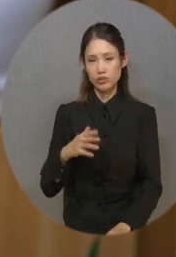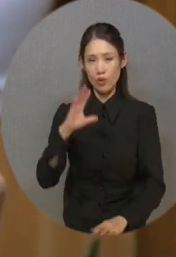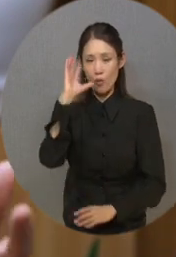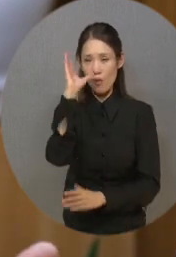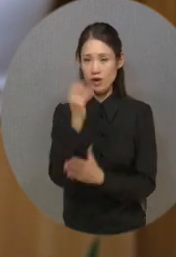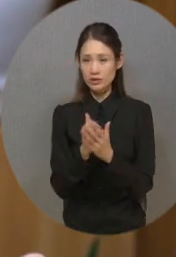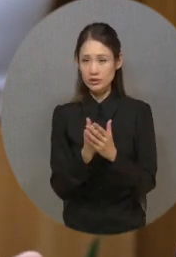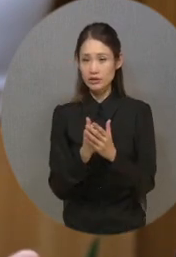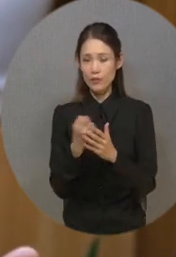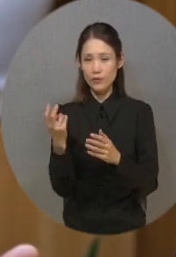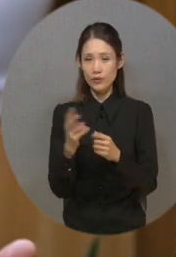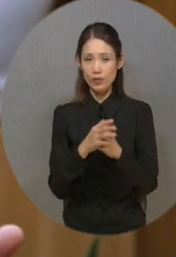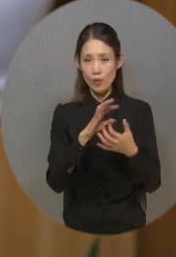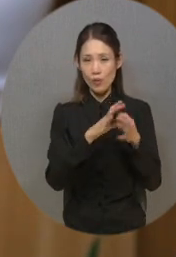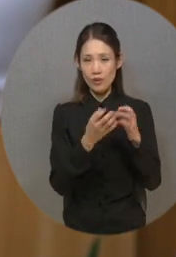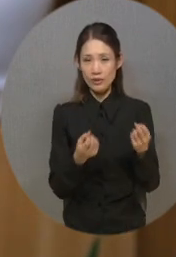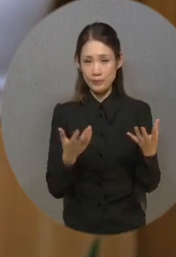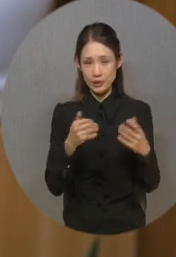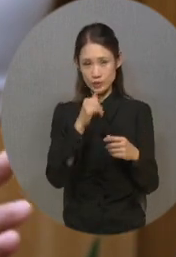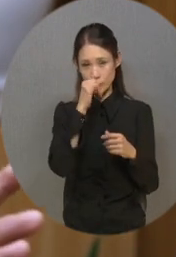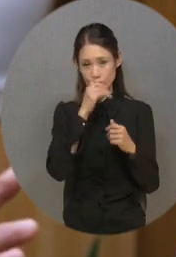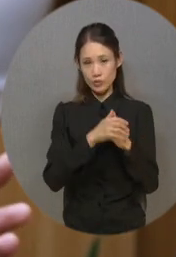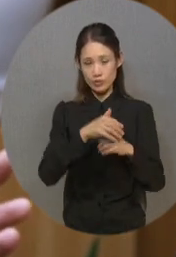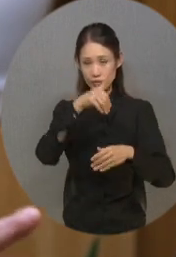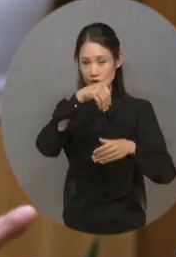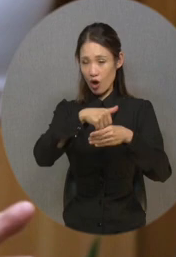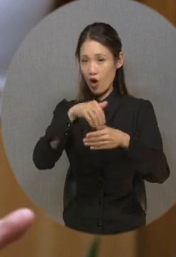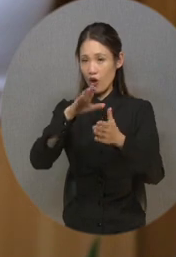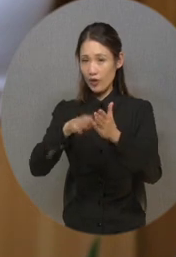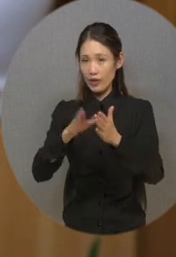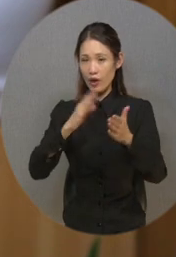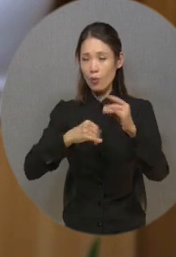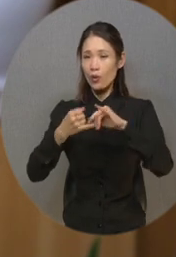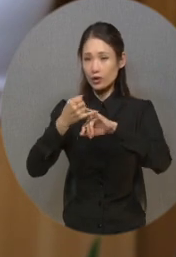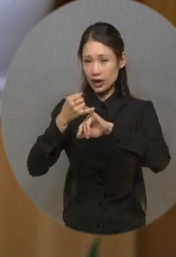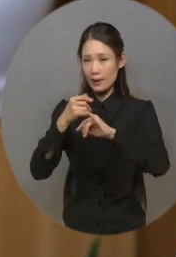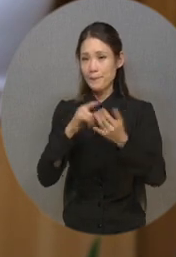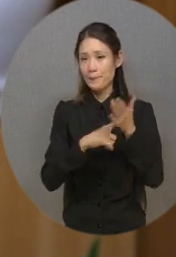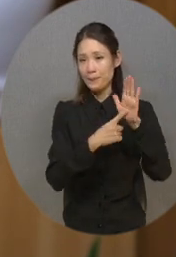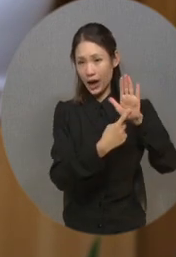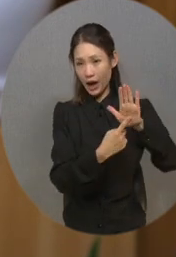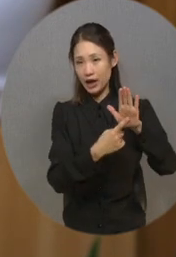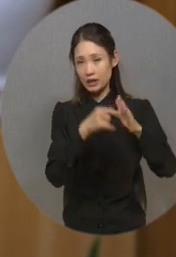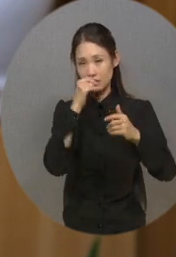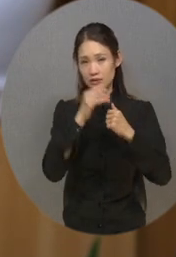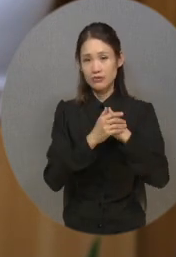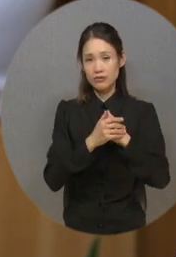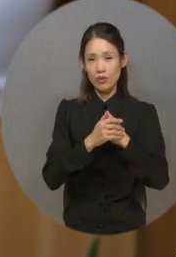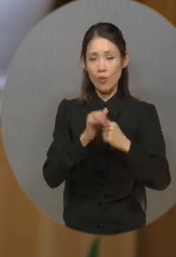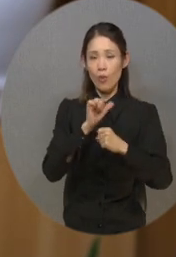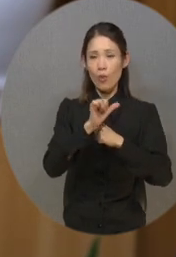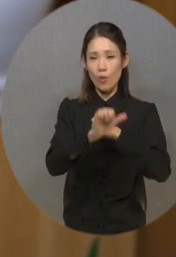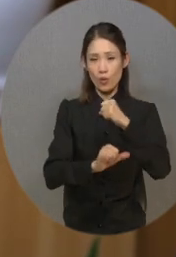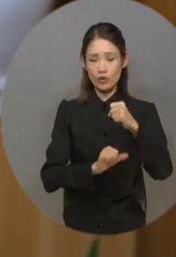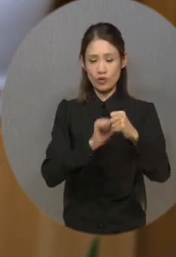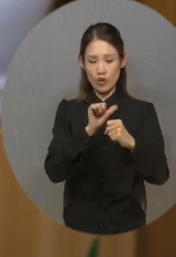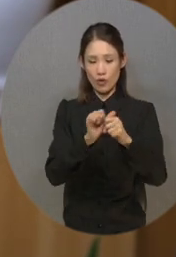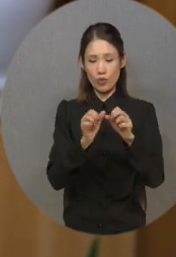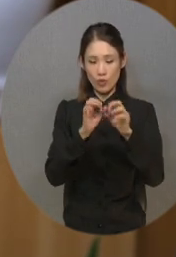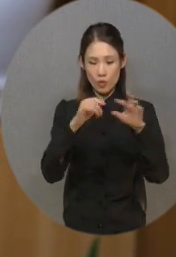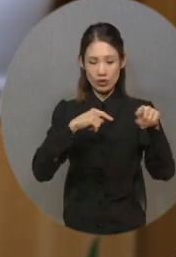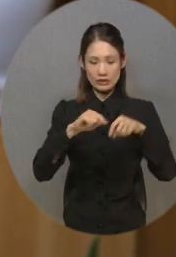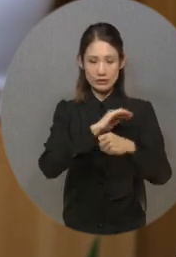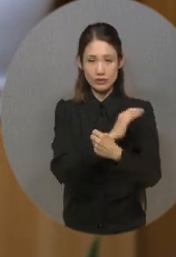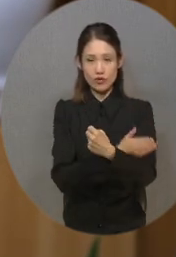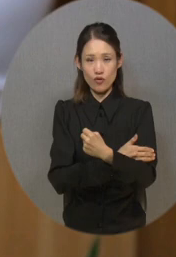유치해보고 올림픽도 유치해봤지만 선거 때 공약으로 내세워요. 그러나 5년간의 집권 기간 동안 이건 반드시 하겠다라고